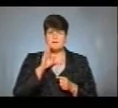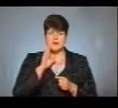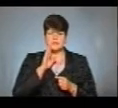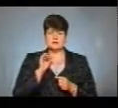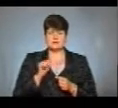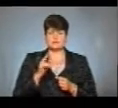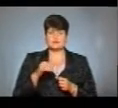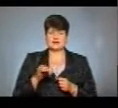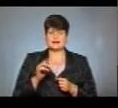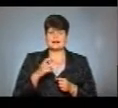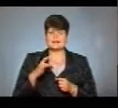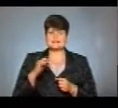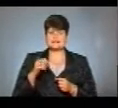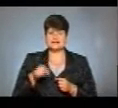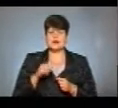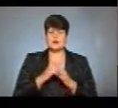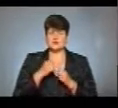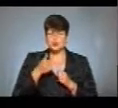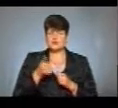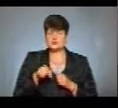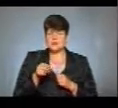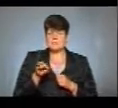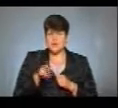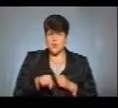– Христина. Я кожного року сюди приходжу,